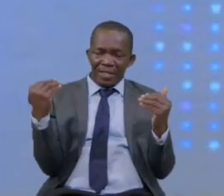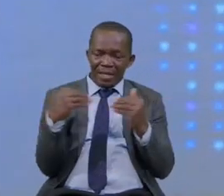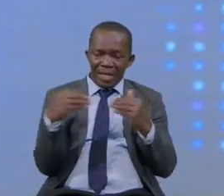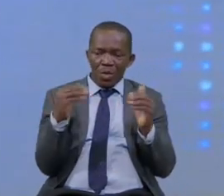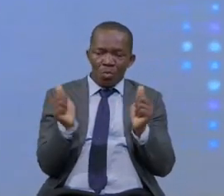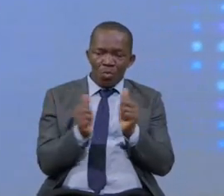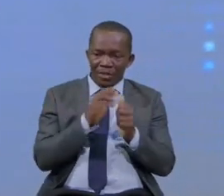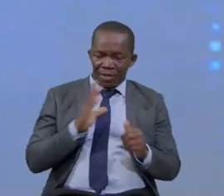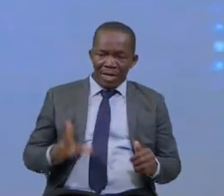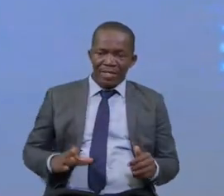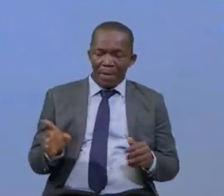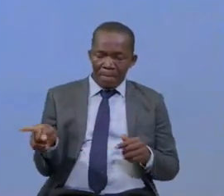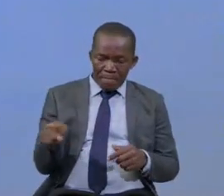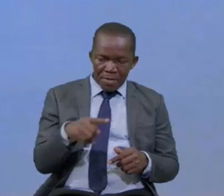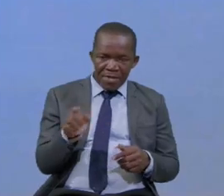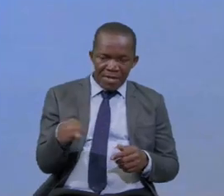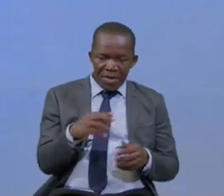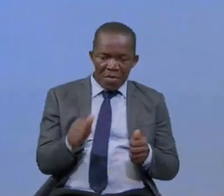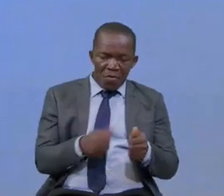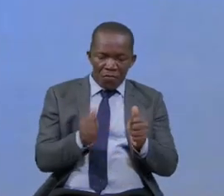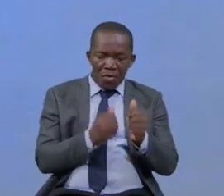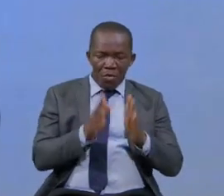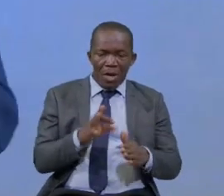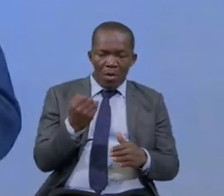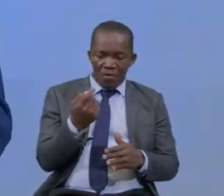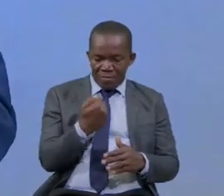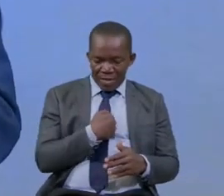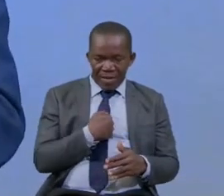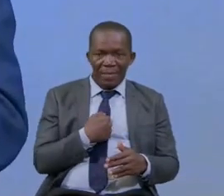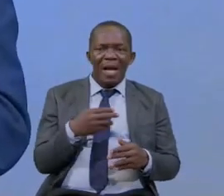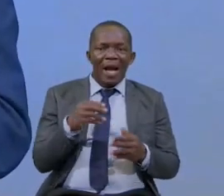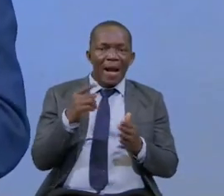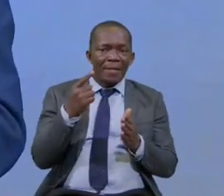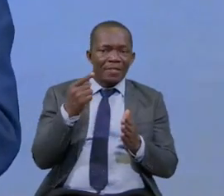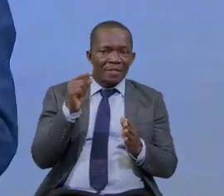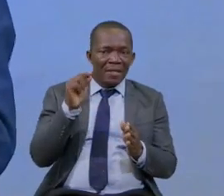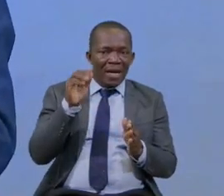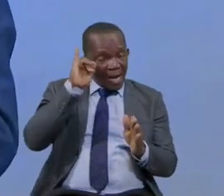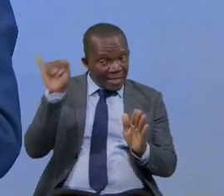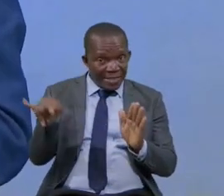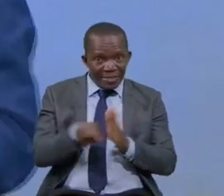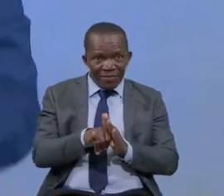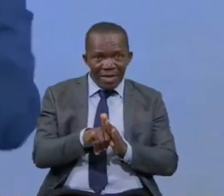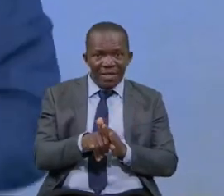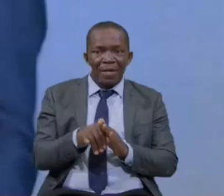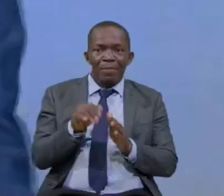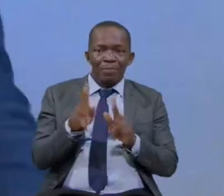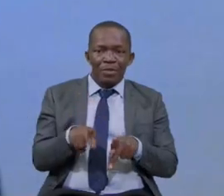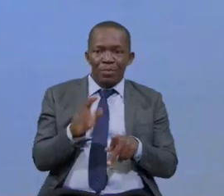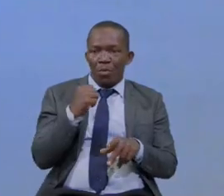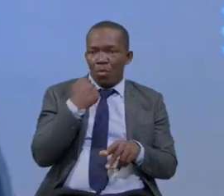et portez le regard sur ceux qui marchent selon le modèle que vous avez en nous.